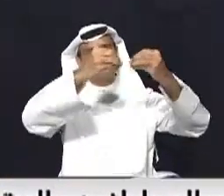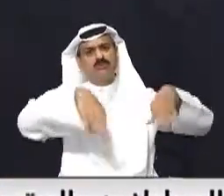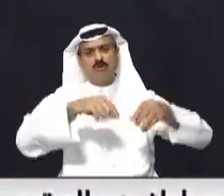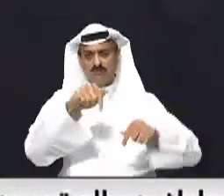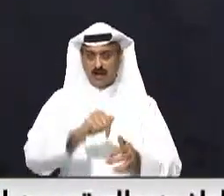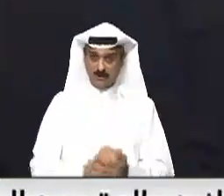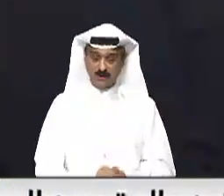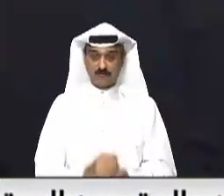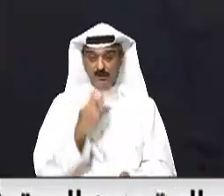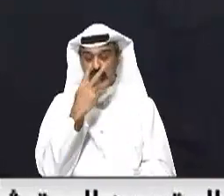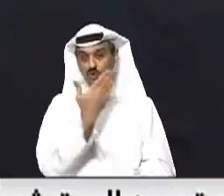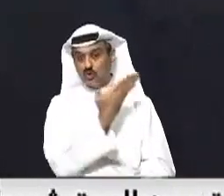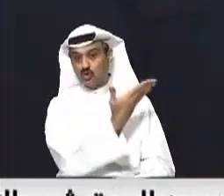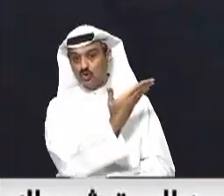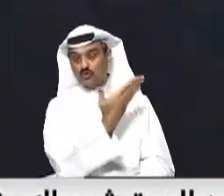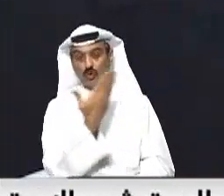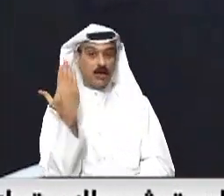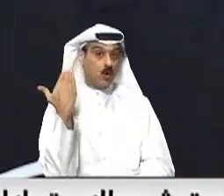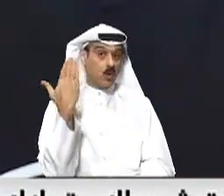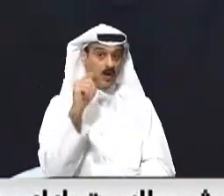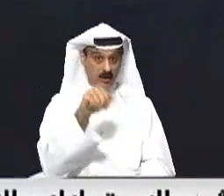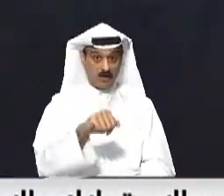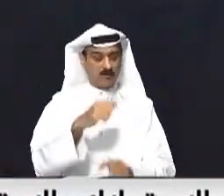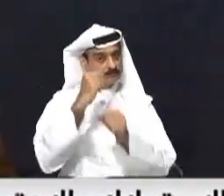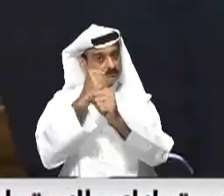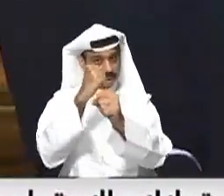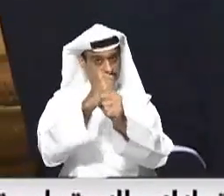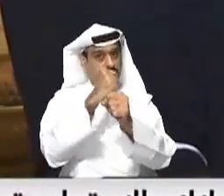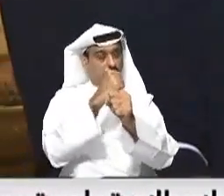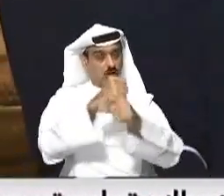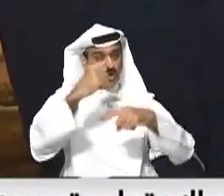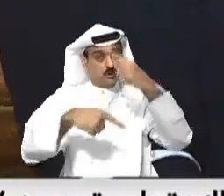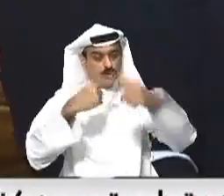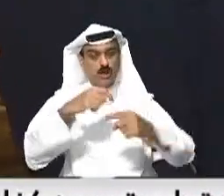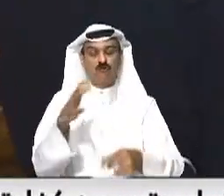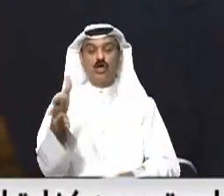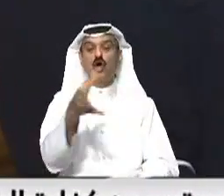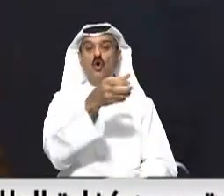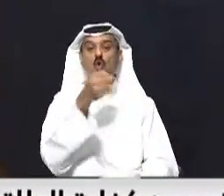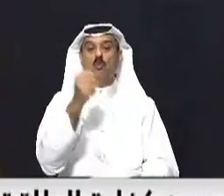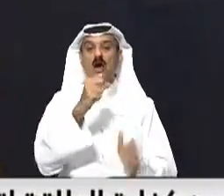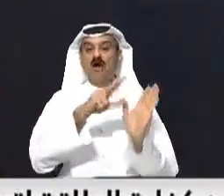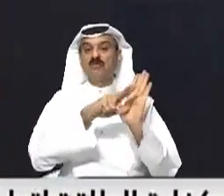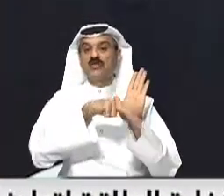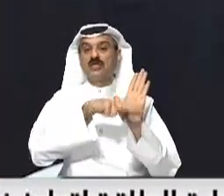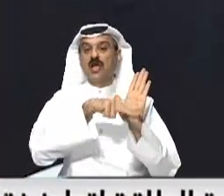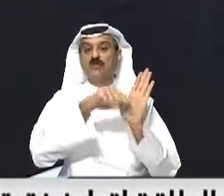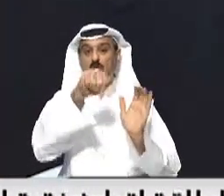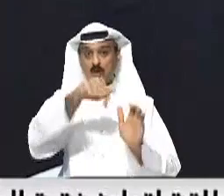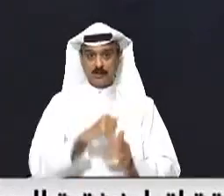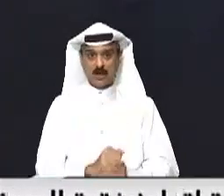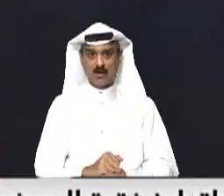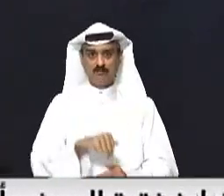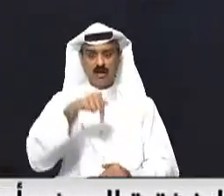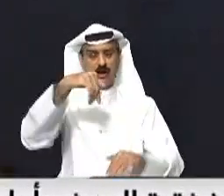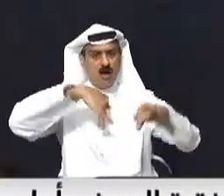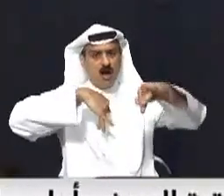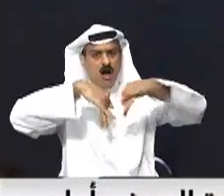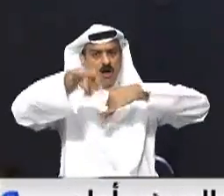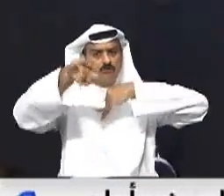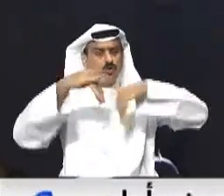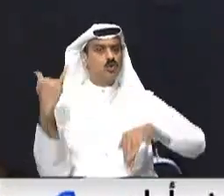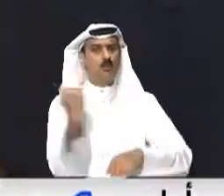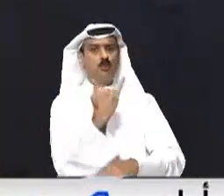خلفي اليوم أحد المواقع الآن قاعد يشتغلون فيها في محافظة الفروانية، شارع حبيب المناور، أحد الطرق